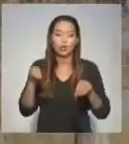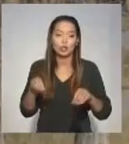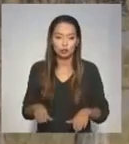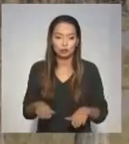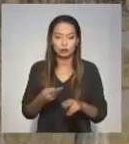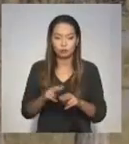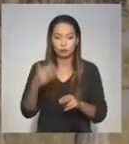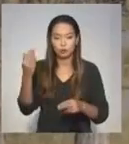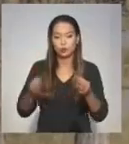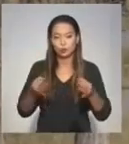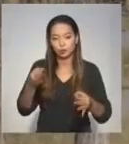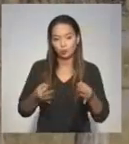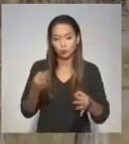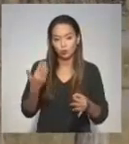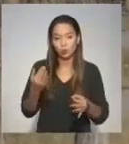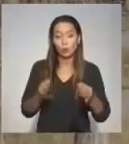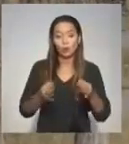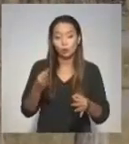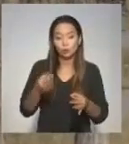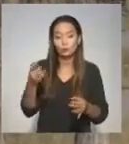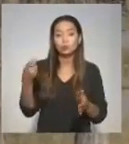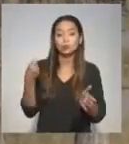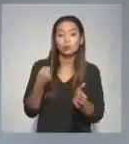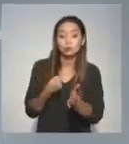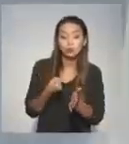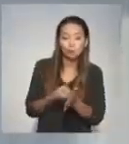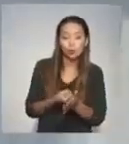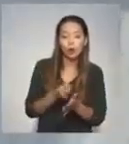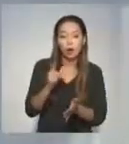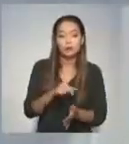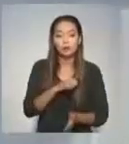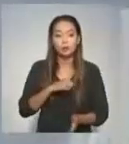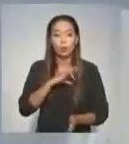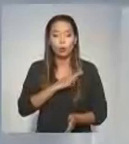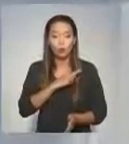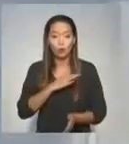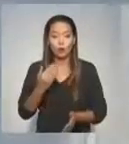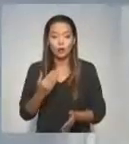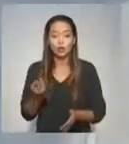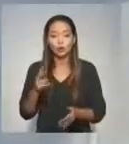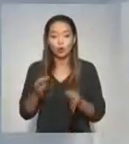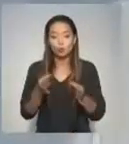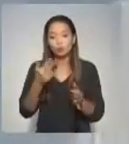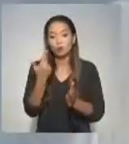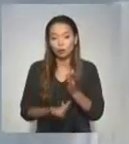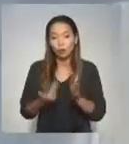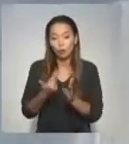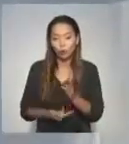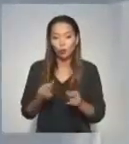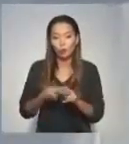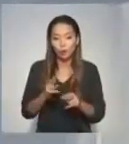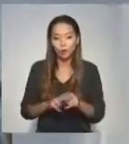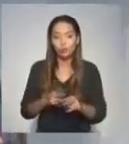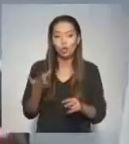судья. Соққан адамның өзі юрист. Арызданушының пікірінше екі сотта да жеңіліп қалуына ВМВ